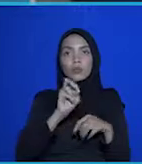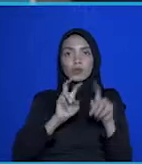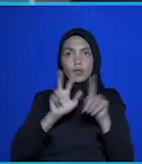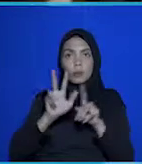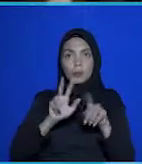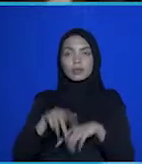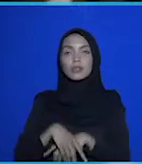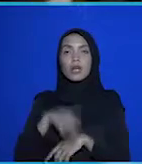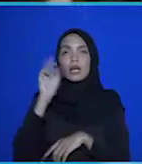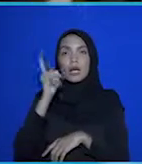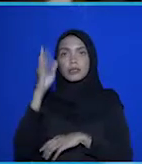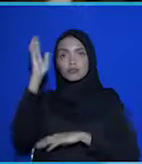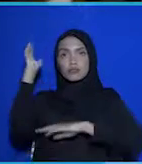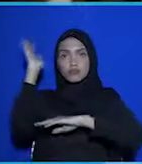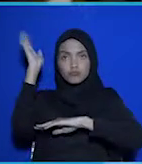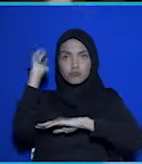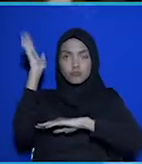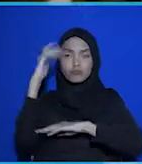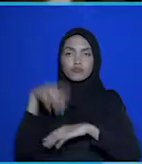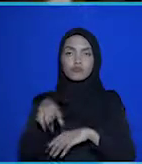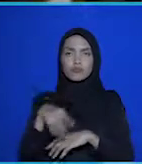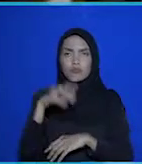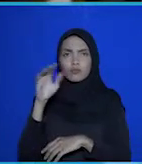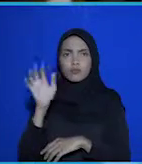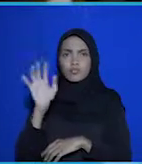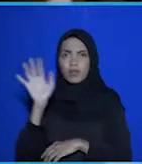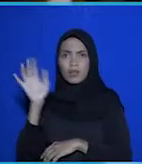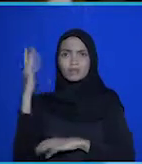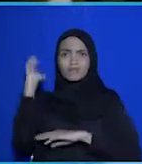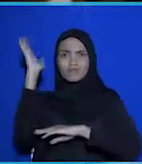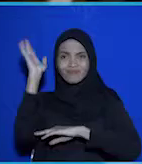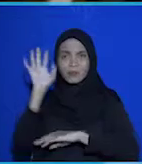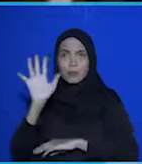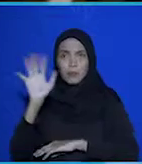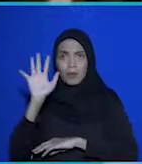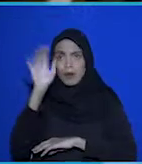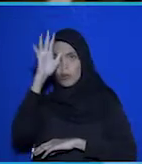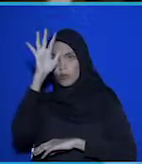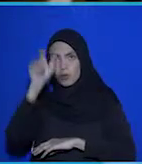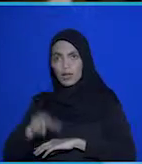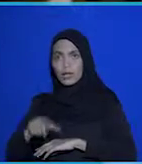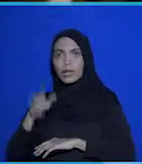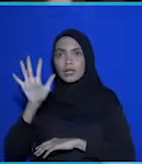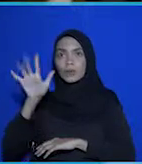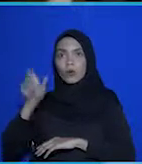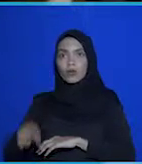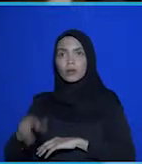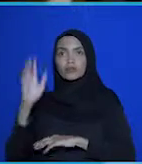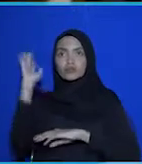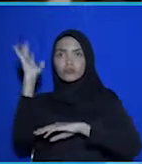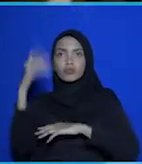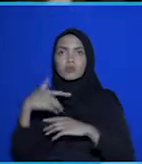2018 ini hadir para narasumber yang tentunya akan menyampaikan langkah-langkah yang